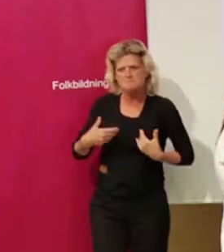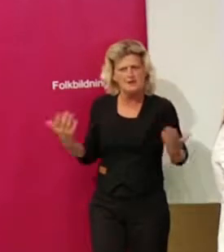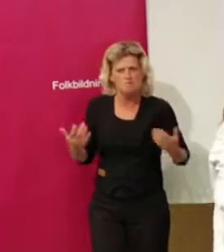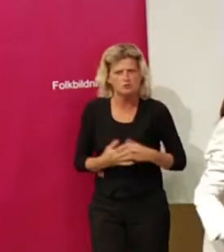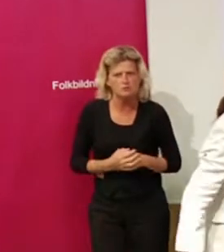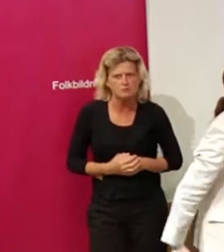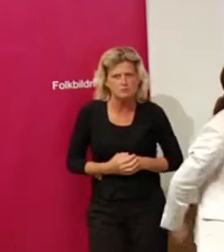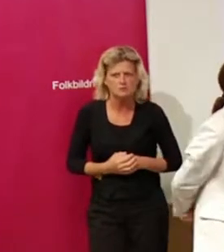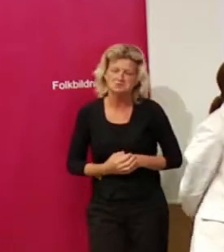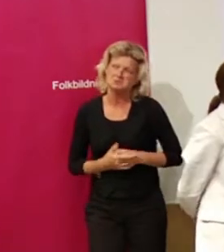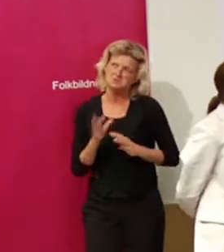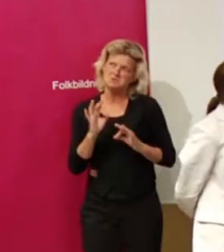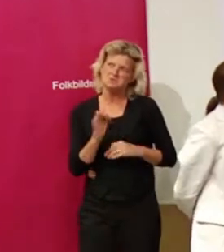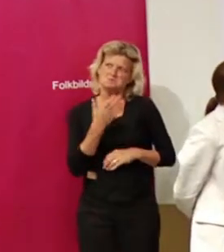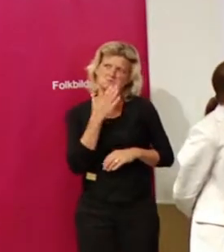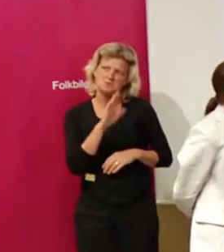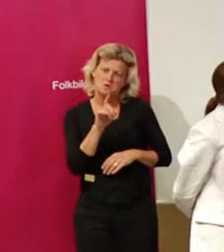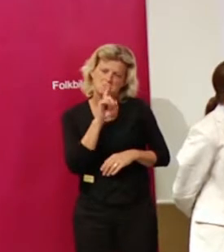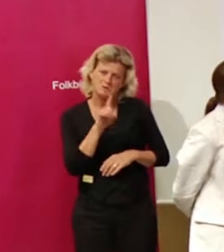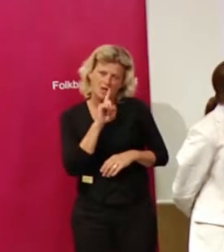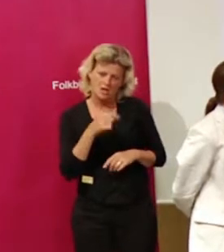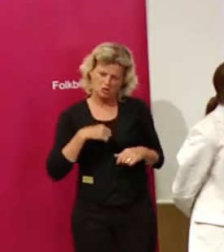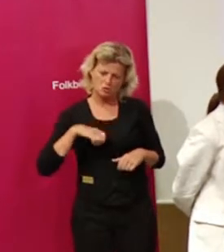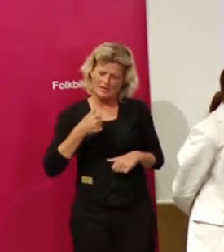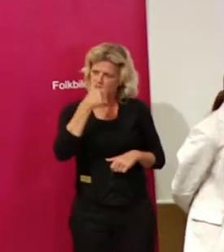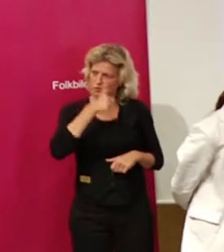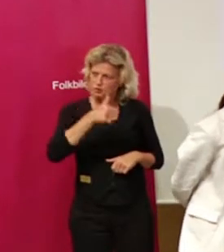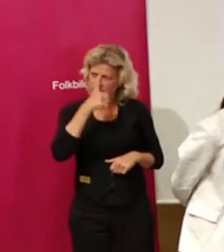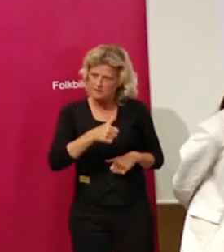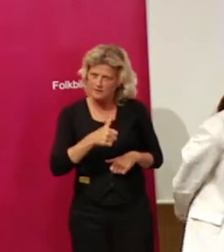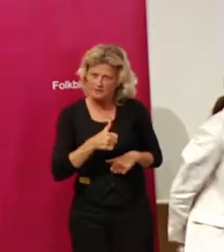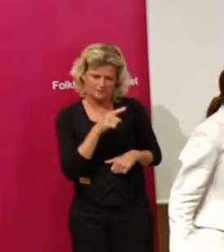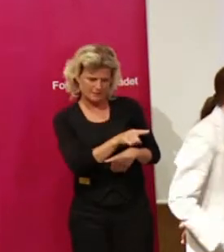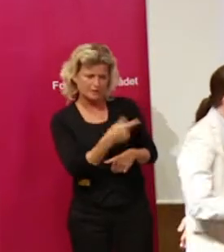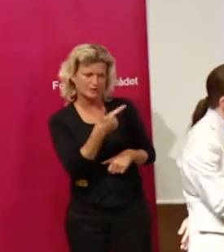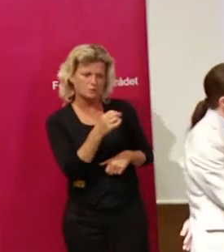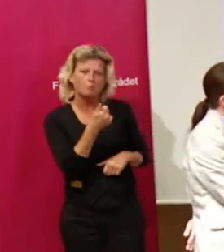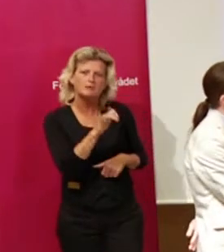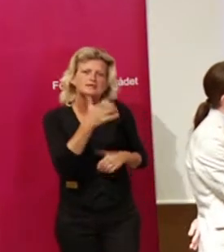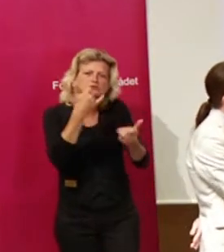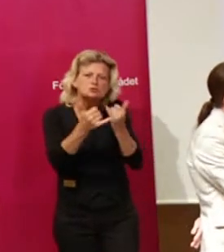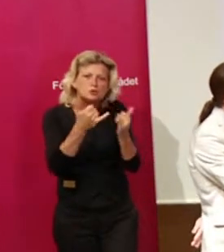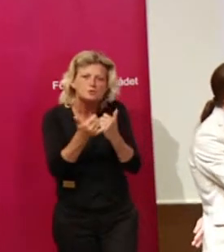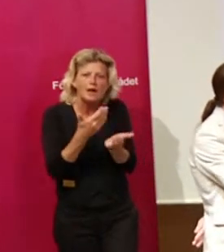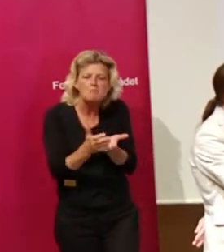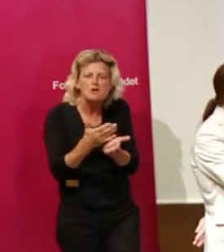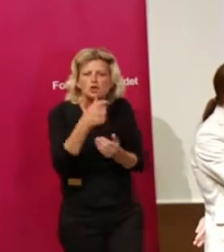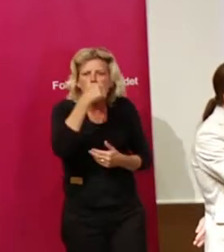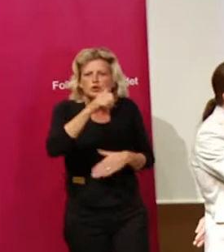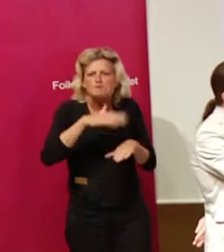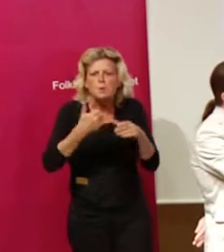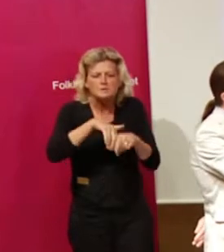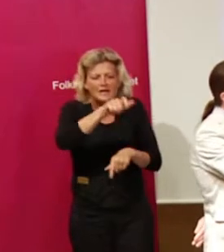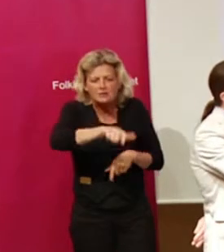Ja, vad ska vi säga? Det man blir nyfiken på, tänker jag, det är nästan det som Tobias slutade med. Vad är det för deltagare? Vad tänker